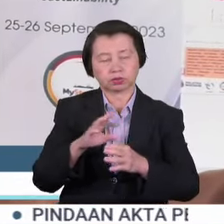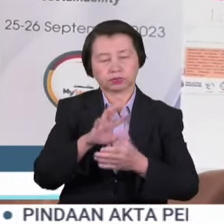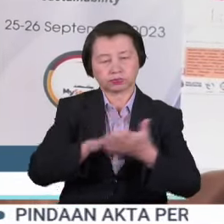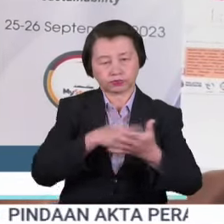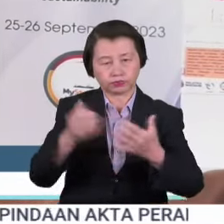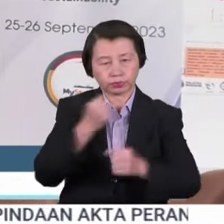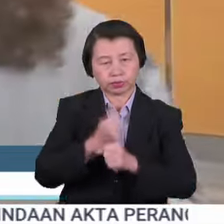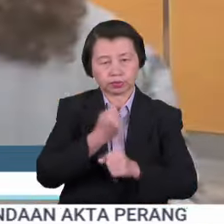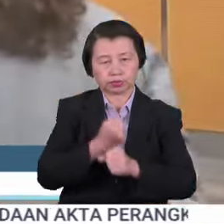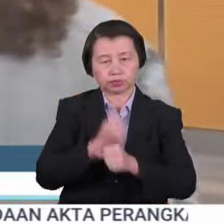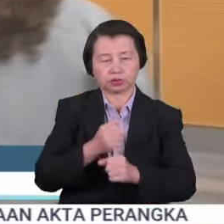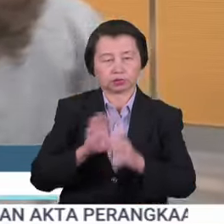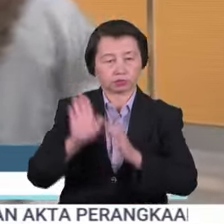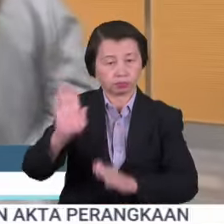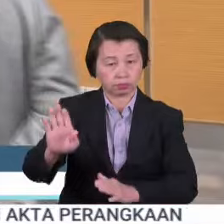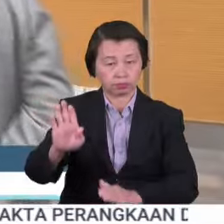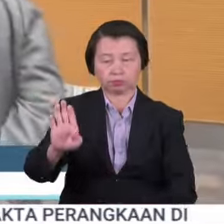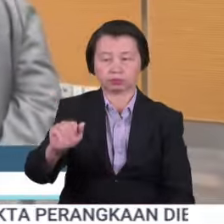negara kita ini.